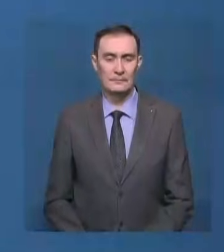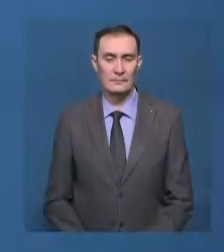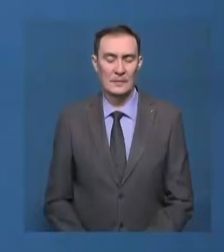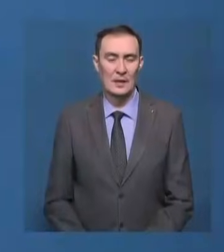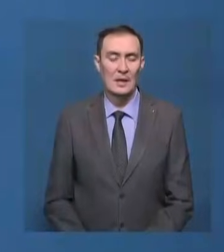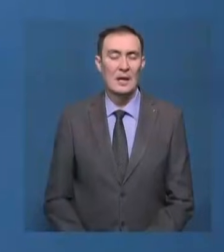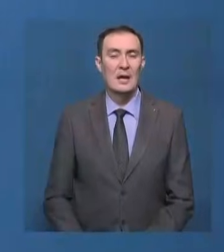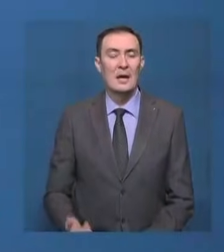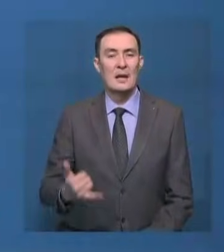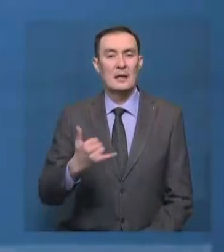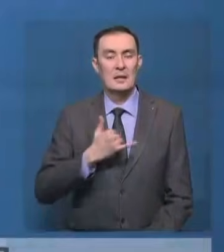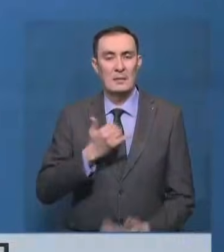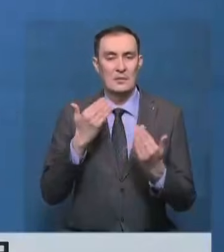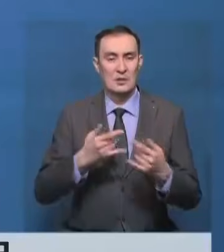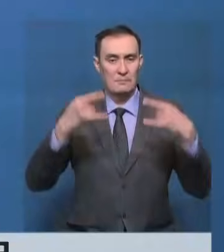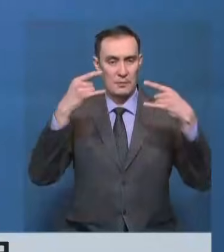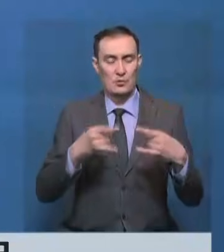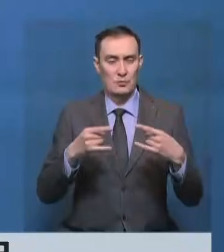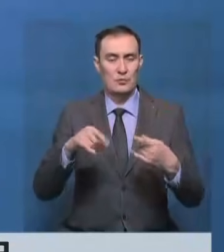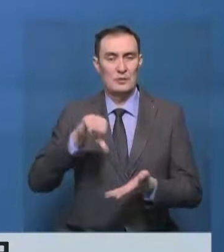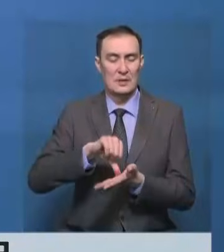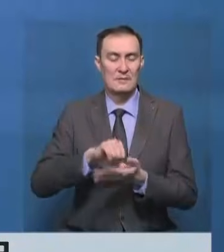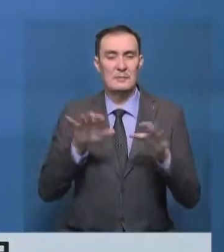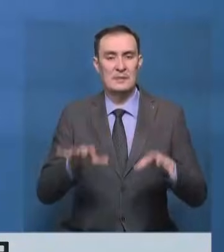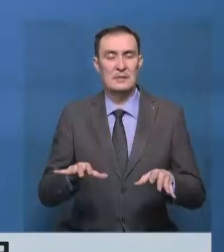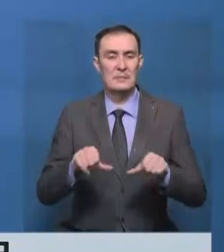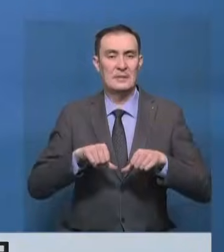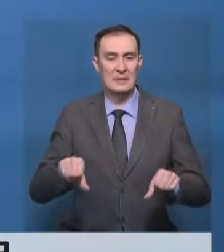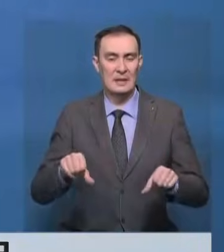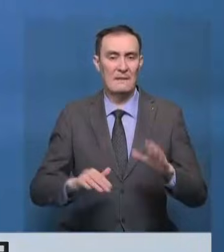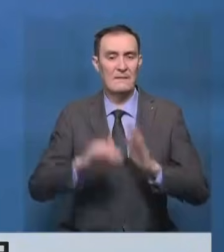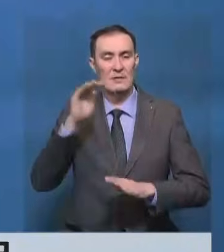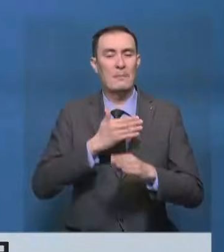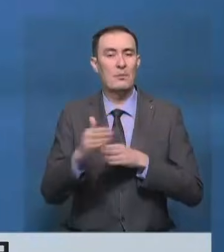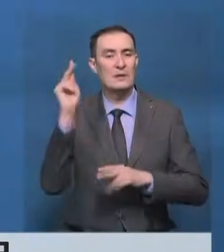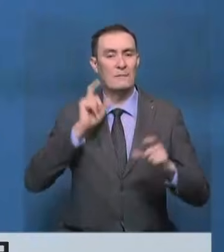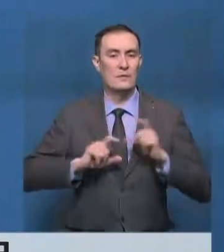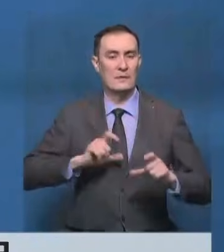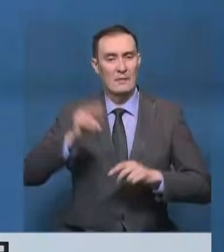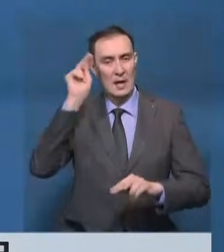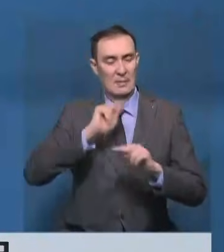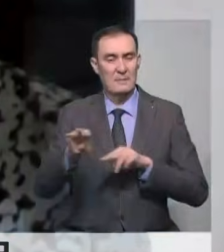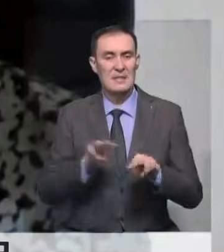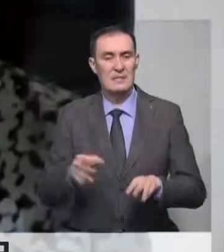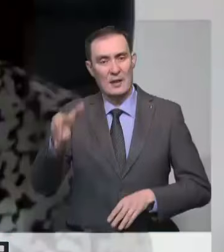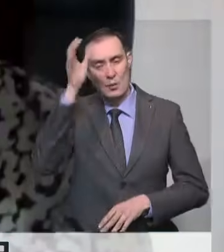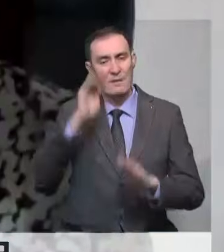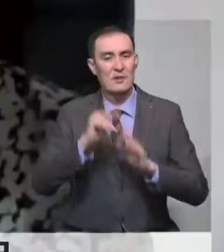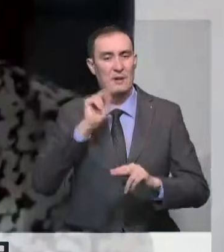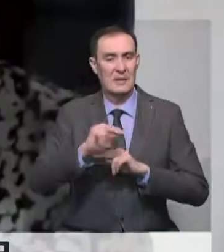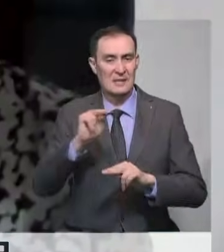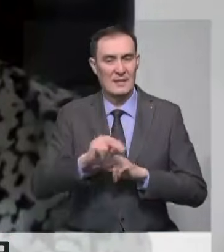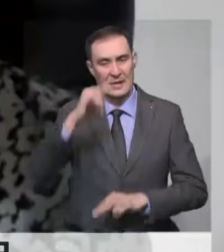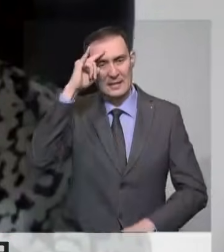В продолжение темы к нам по Zoom подключается заместитель председателя комитета высшего и послевузовского образования Министерства науки и высшего